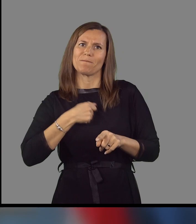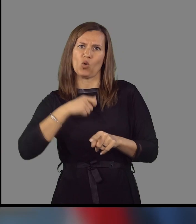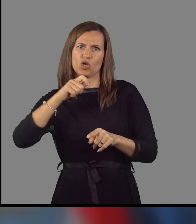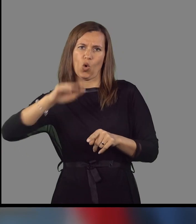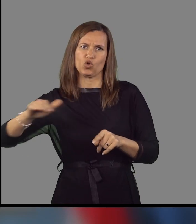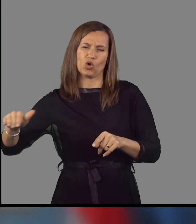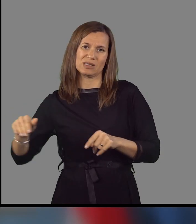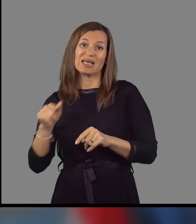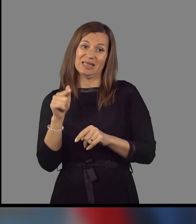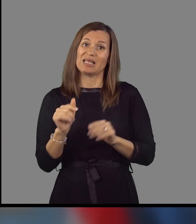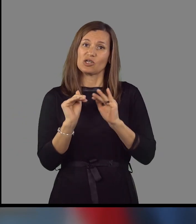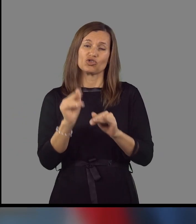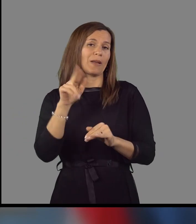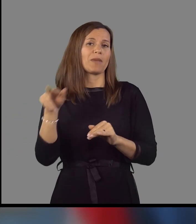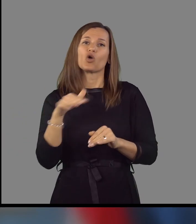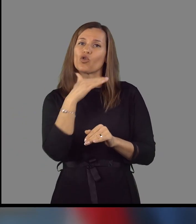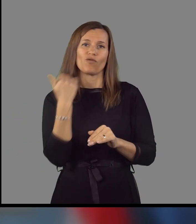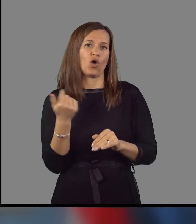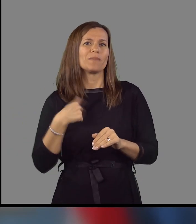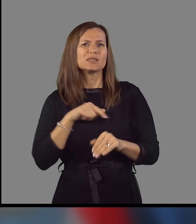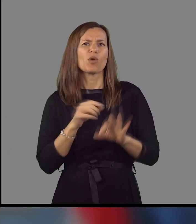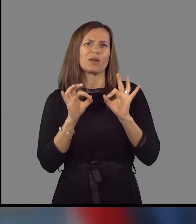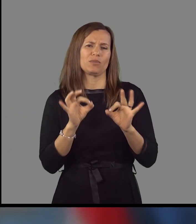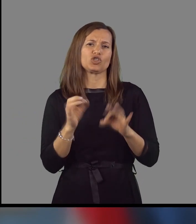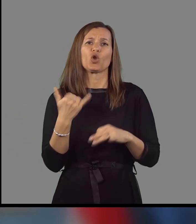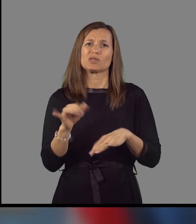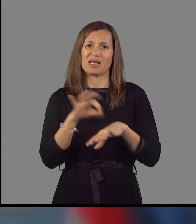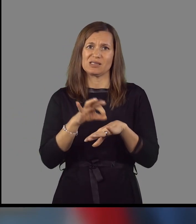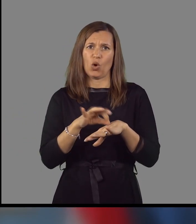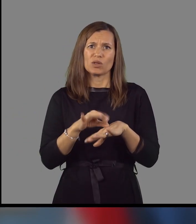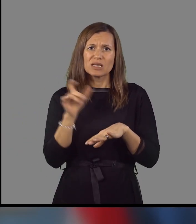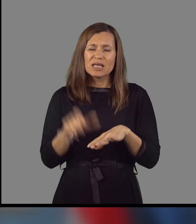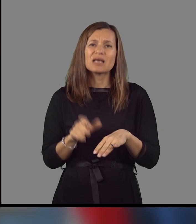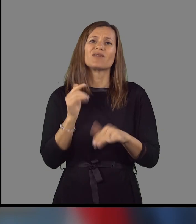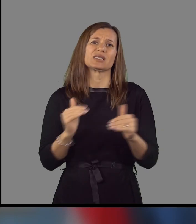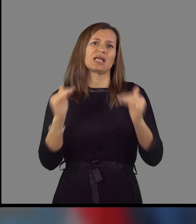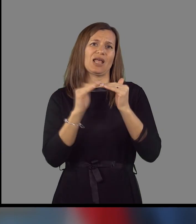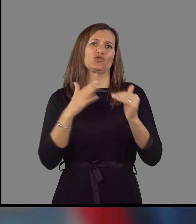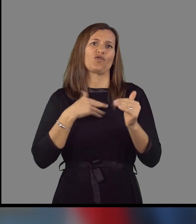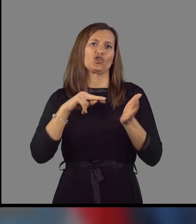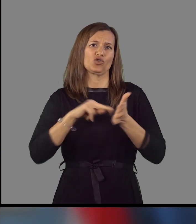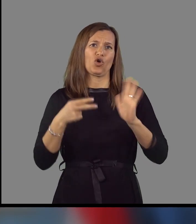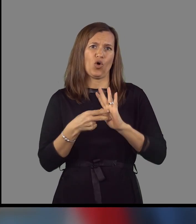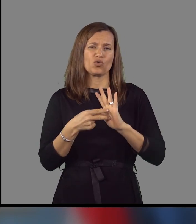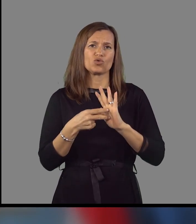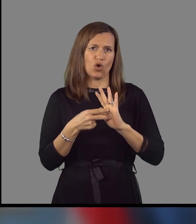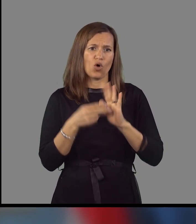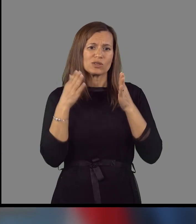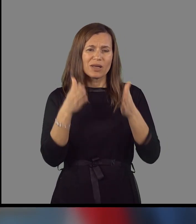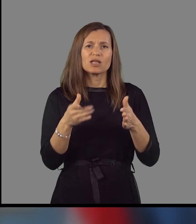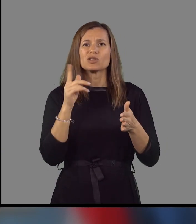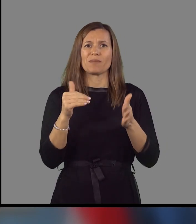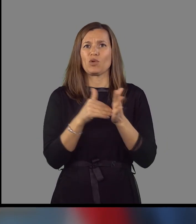bolni otroci tam, te zaščite imajo dovolj in prepričani smo, da bo vsak zdravnik v skladu s